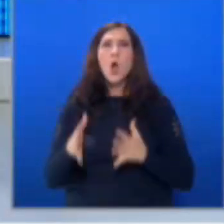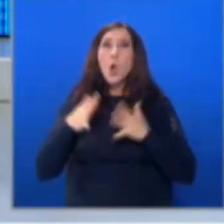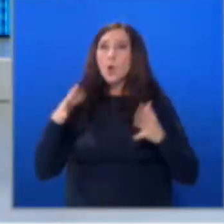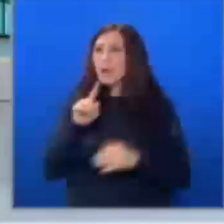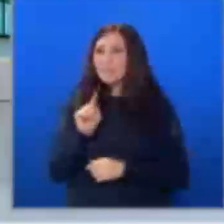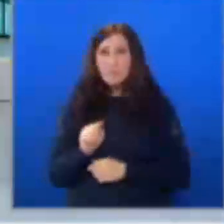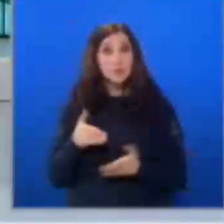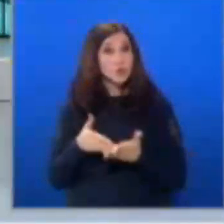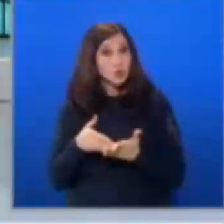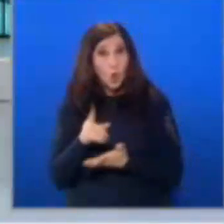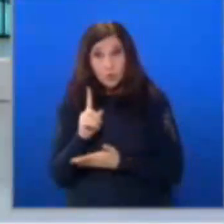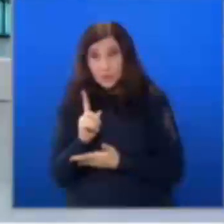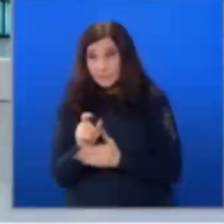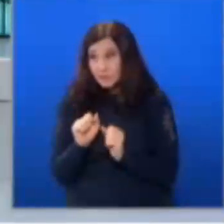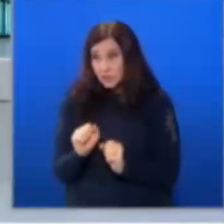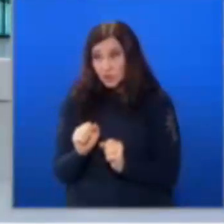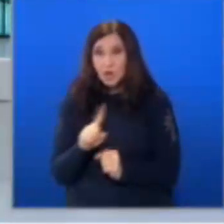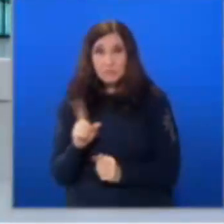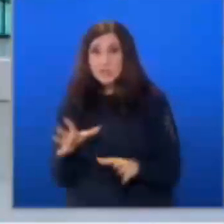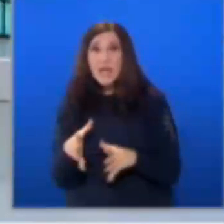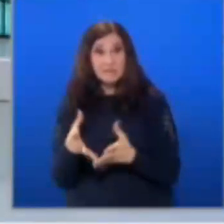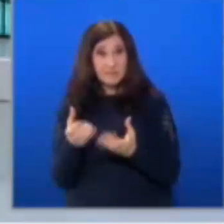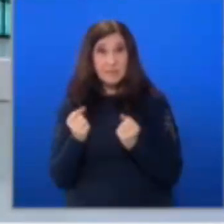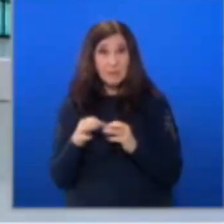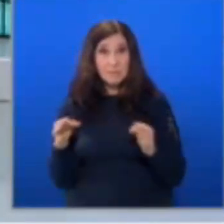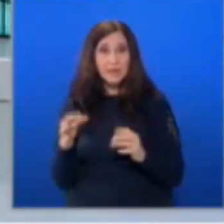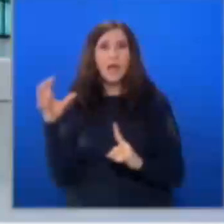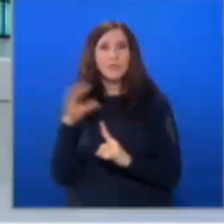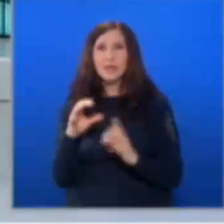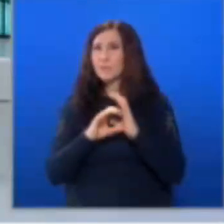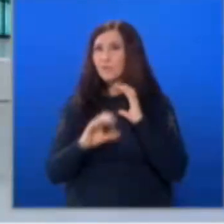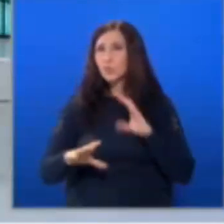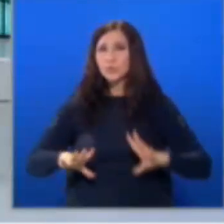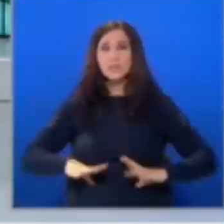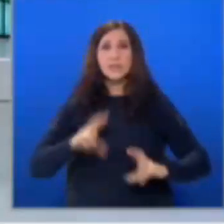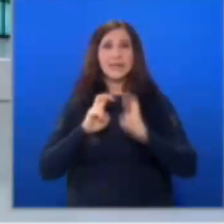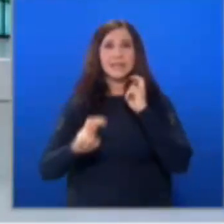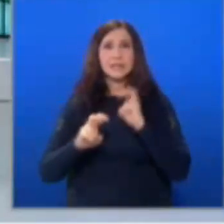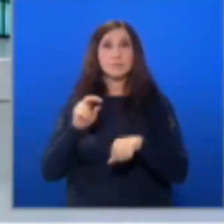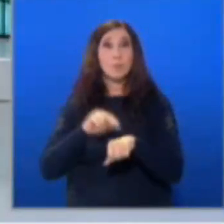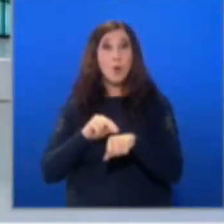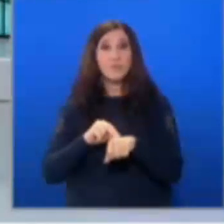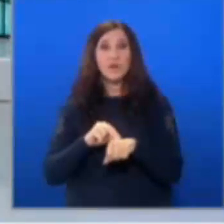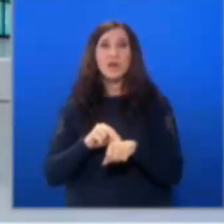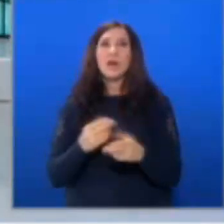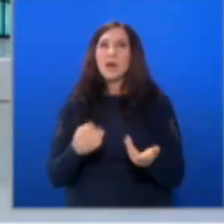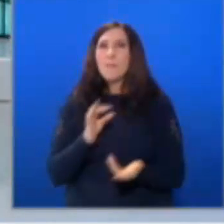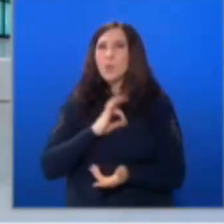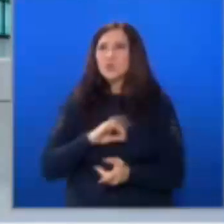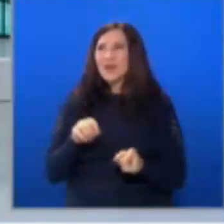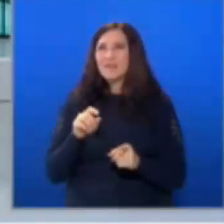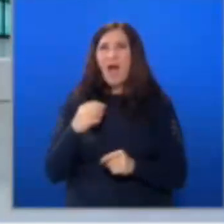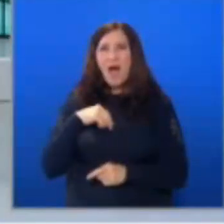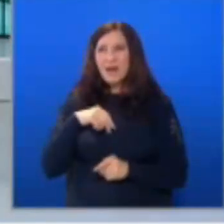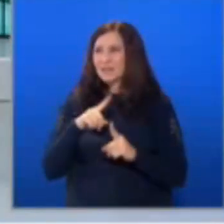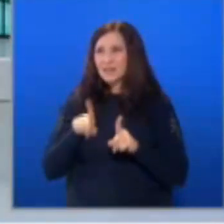Големия въпрос е защо трябва да се чака и не се вземат мерки. Атаките по автобусите от градския транспорт в Пловдив вече придобиват пандемичен